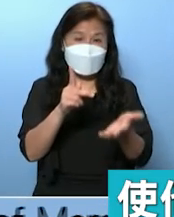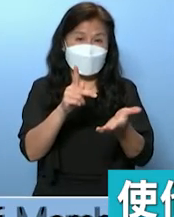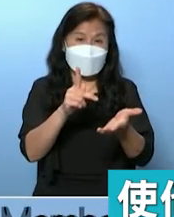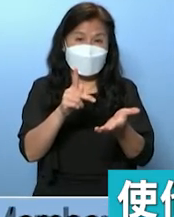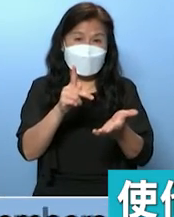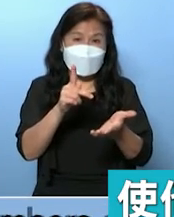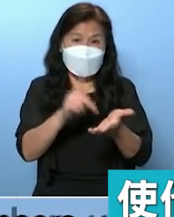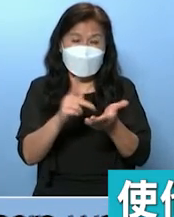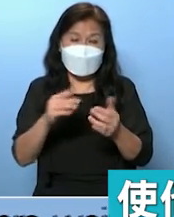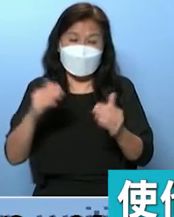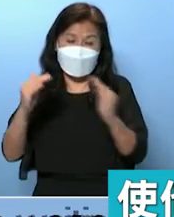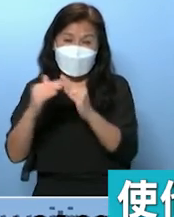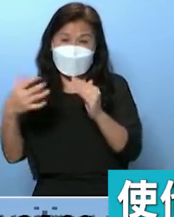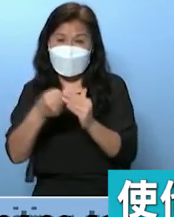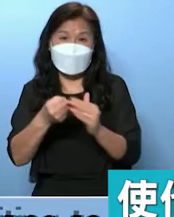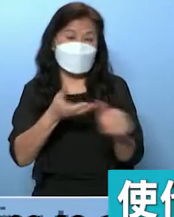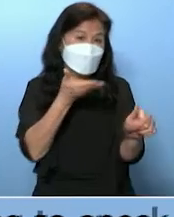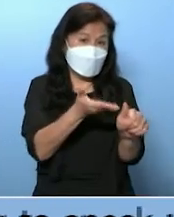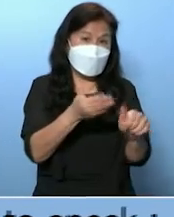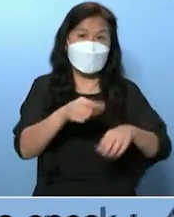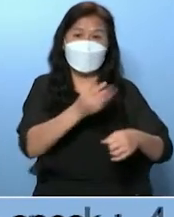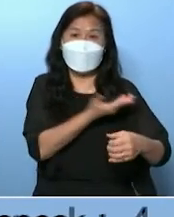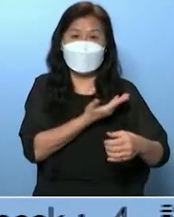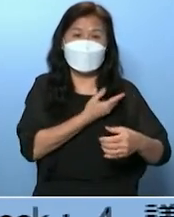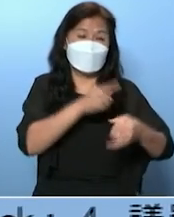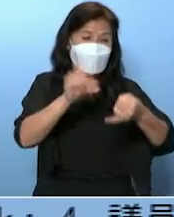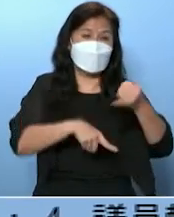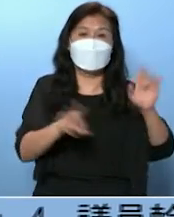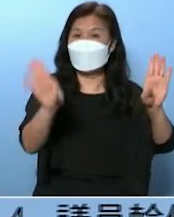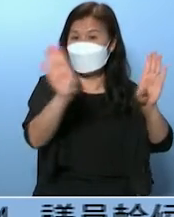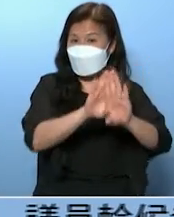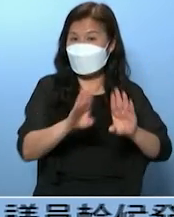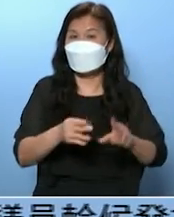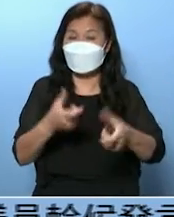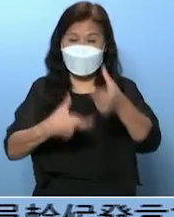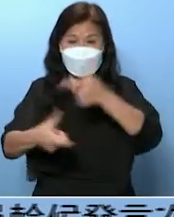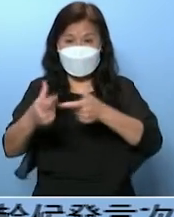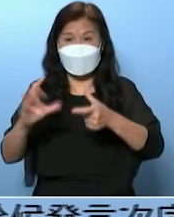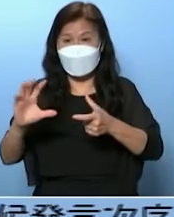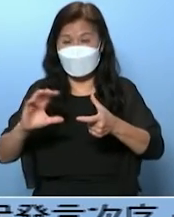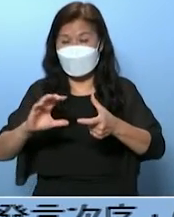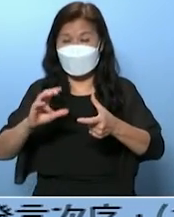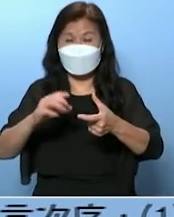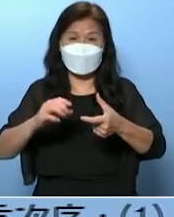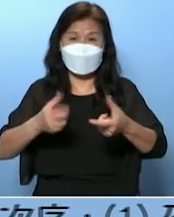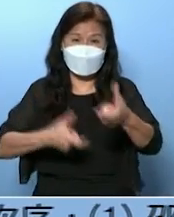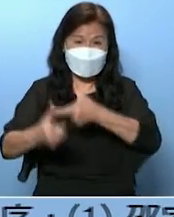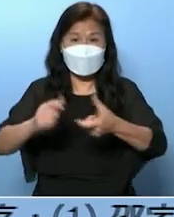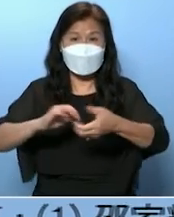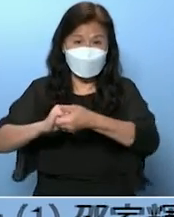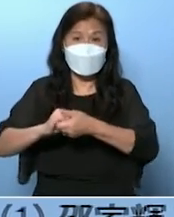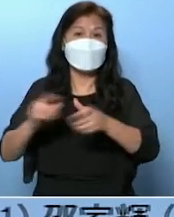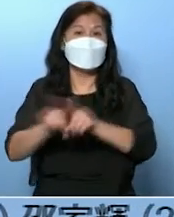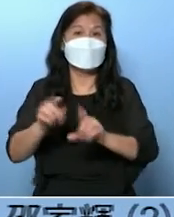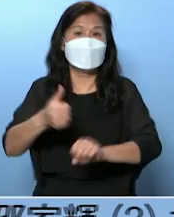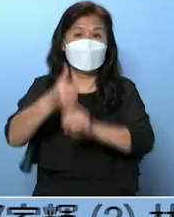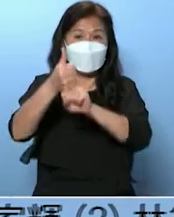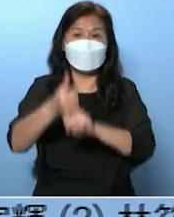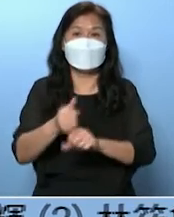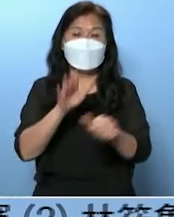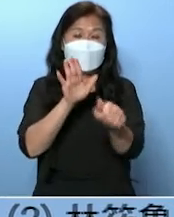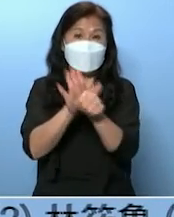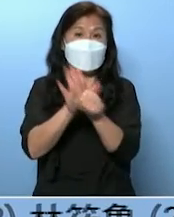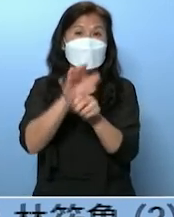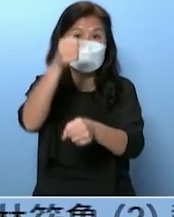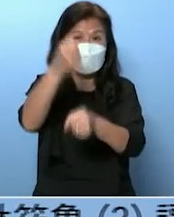取法律或者其他行動而被迫結業，經民聯原則上是支持的。而且保企業實際